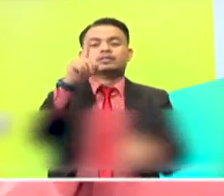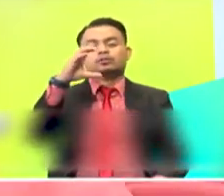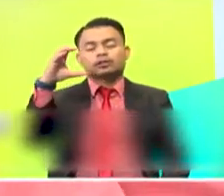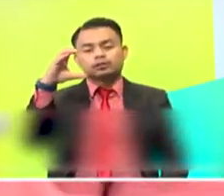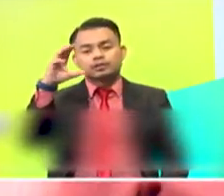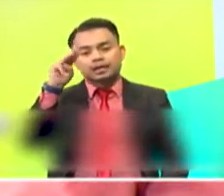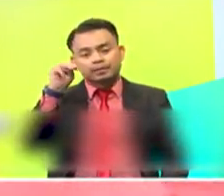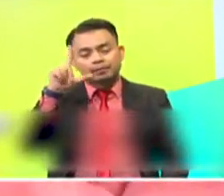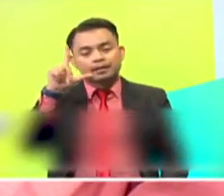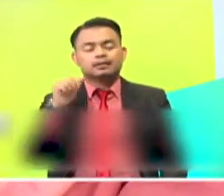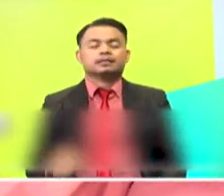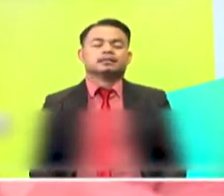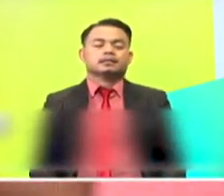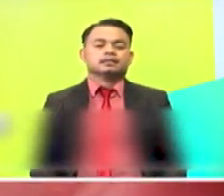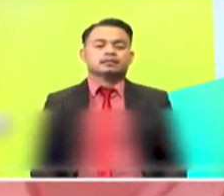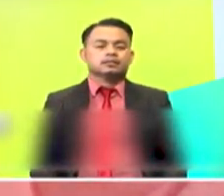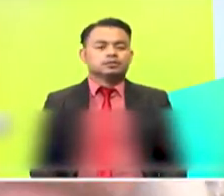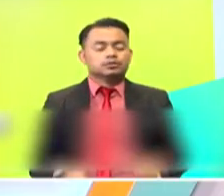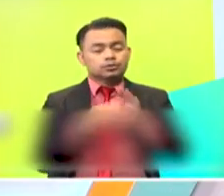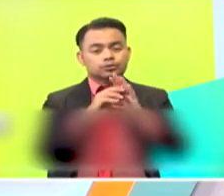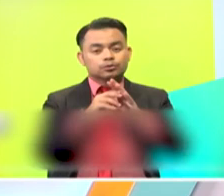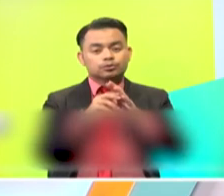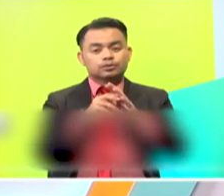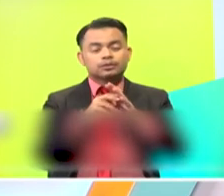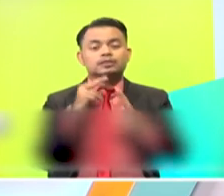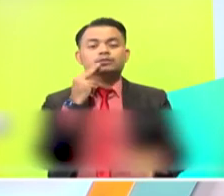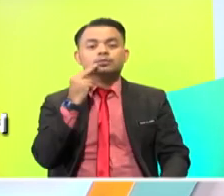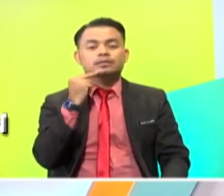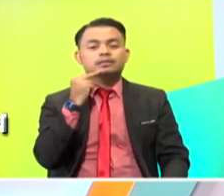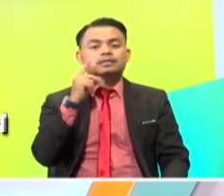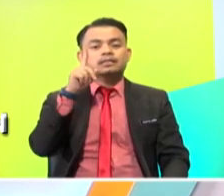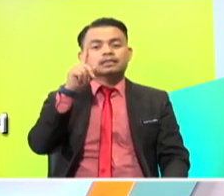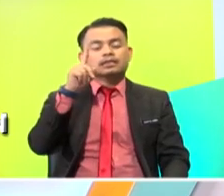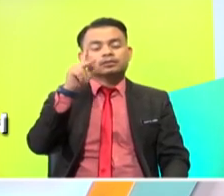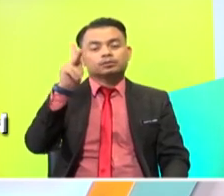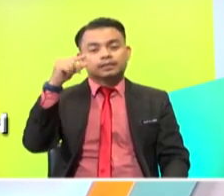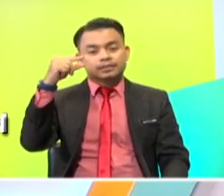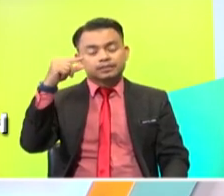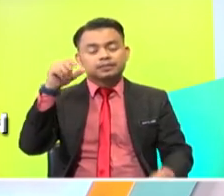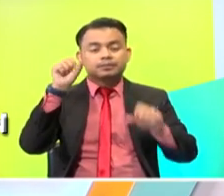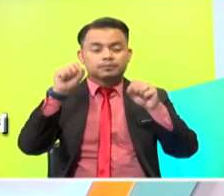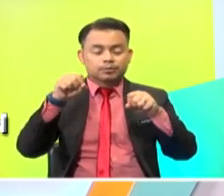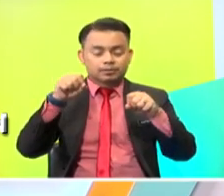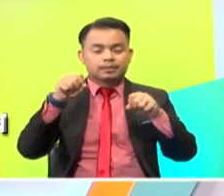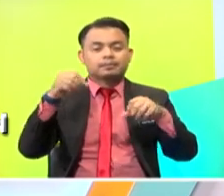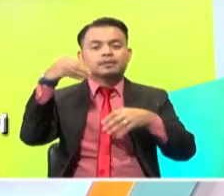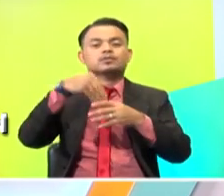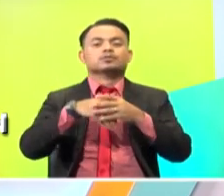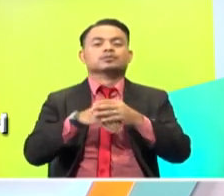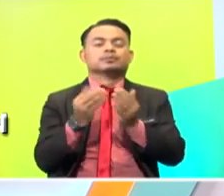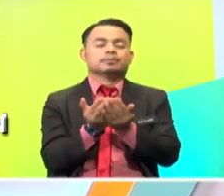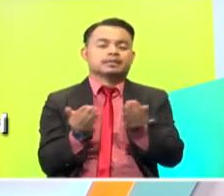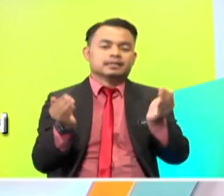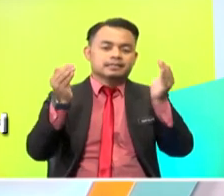gule gule Satu kilo muat untuk satu bekasnya betulan sutego Oke dan saya sudah pun meletakkan dalam